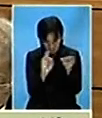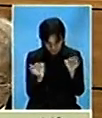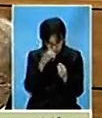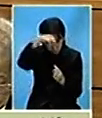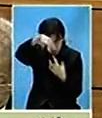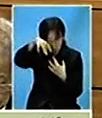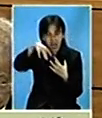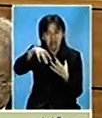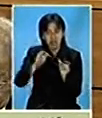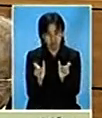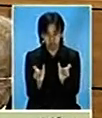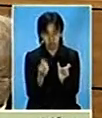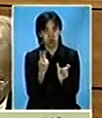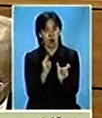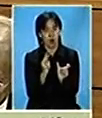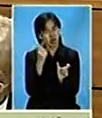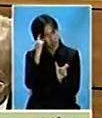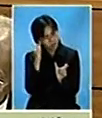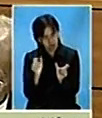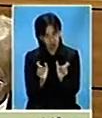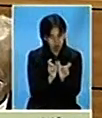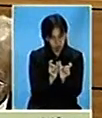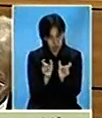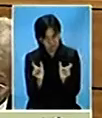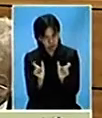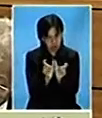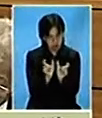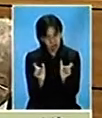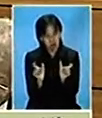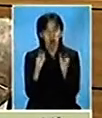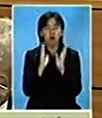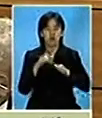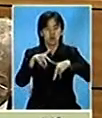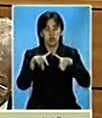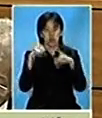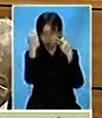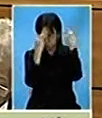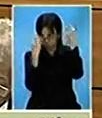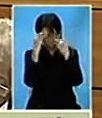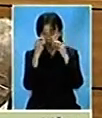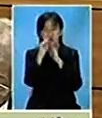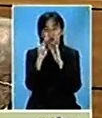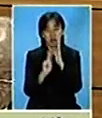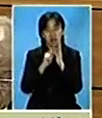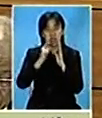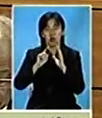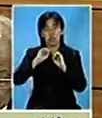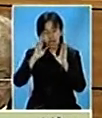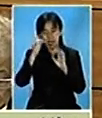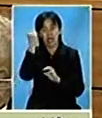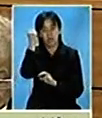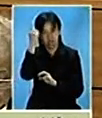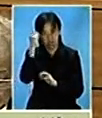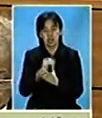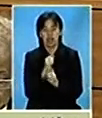องแล้วในบางจุดก็ยังเขียนรวมเป็นเรื่องเดียวกันนะครับผมคิดว่าประชาชนสับสนการทำกฎหมายต้องทำให้เข้าใจง่าย